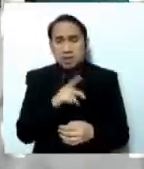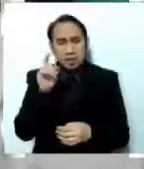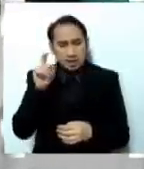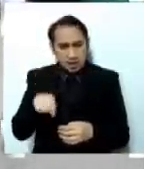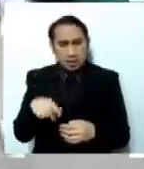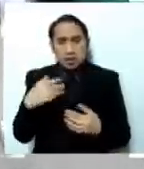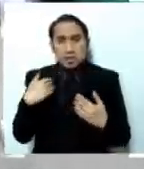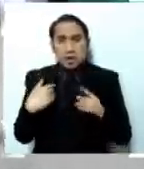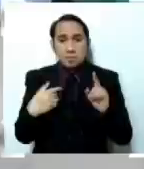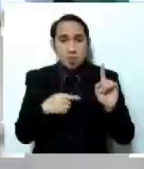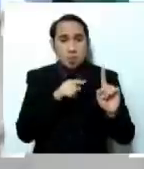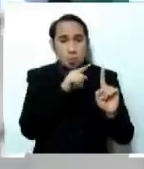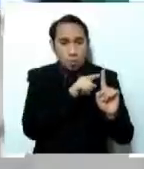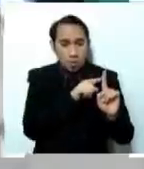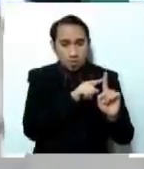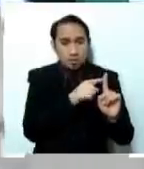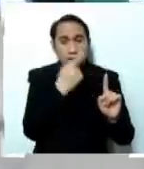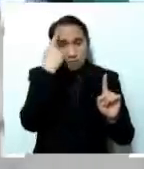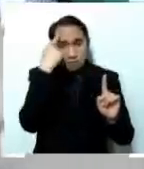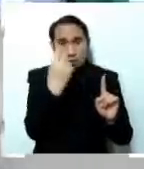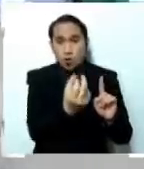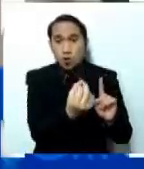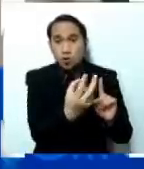nurse sa bawat 12 pasyente.